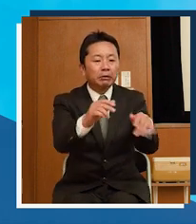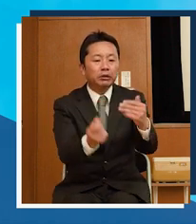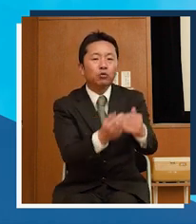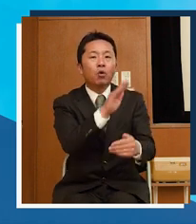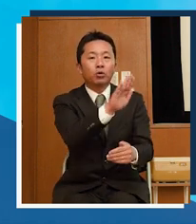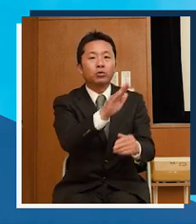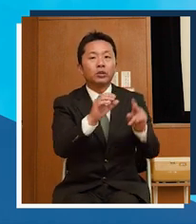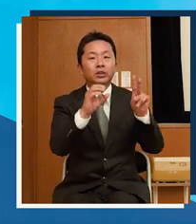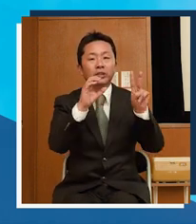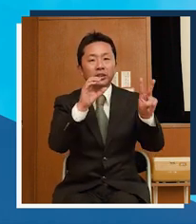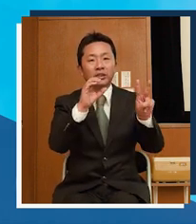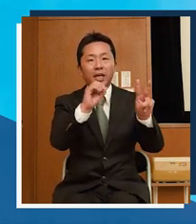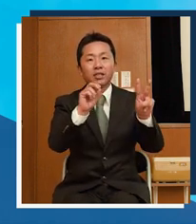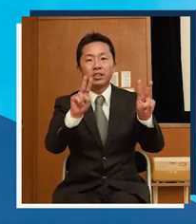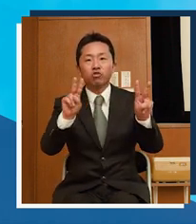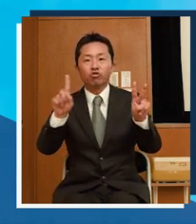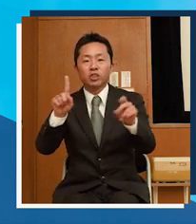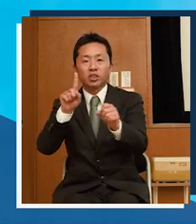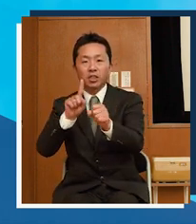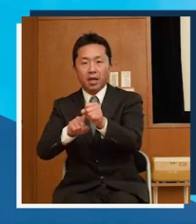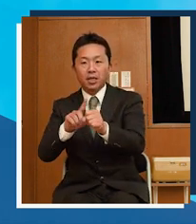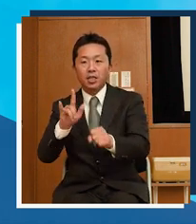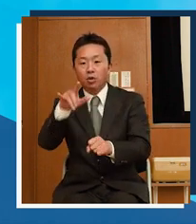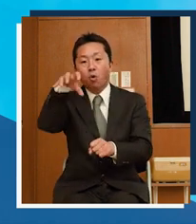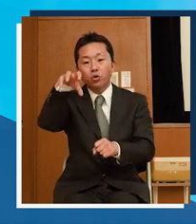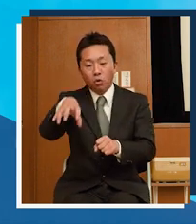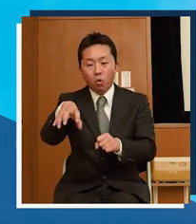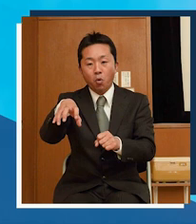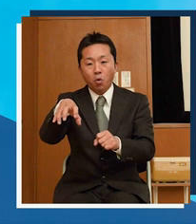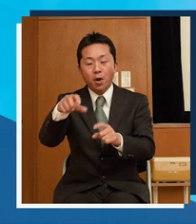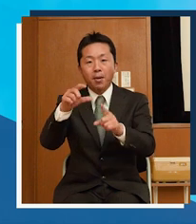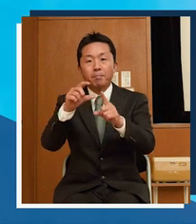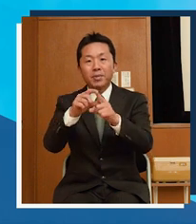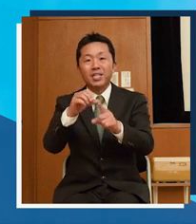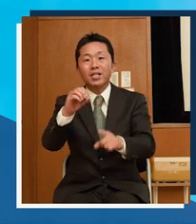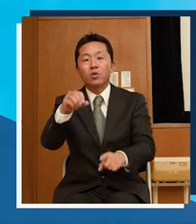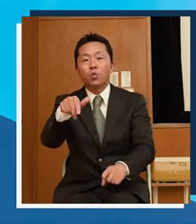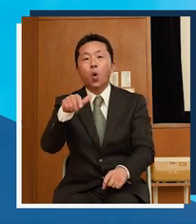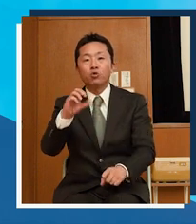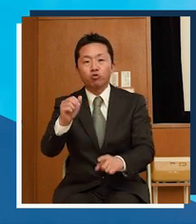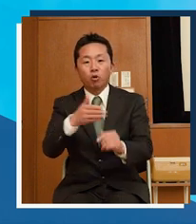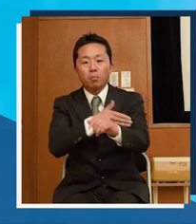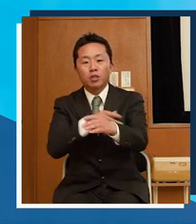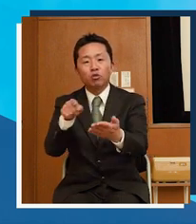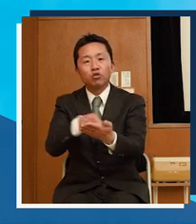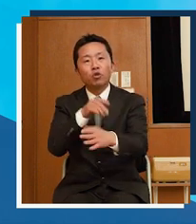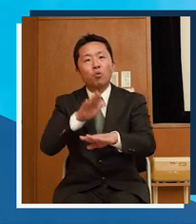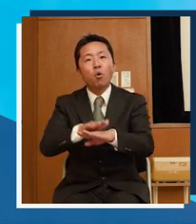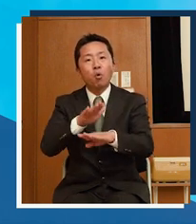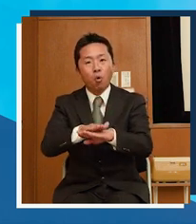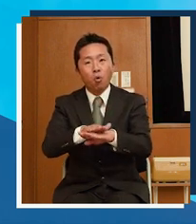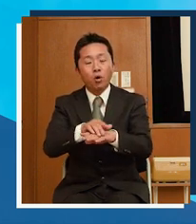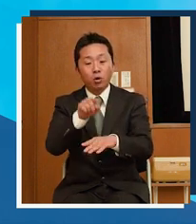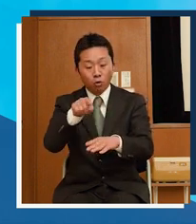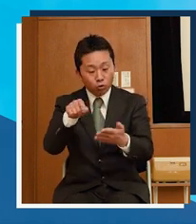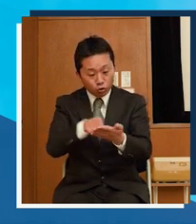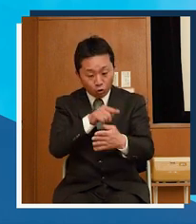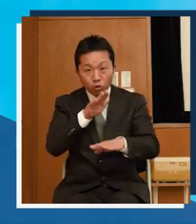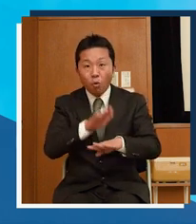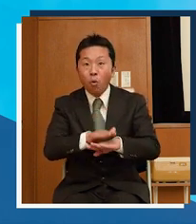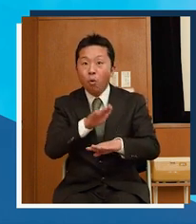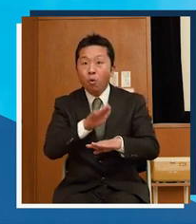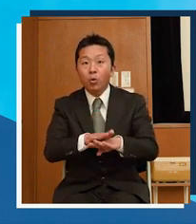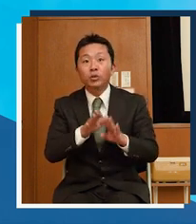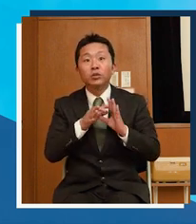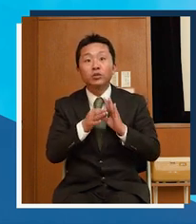2021年不満飛行場内に残っていたpfosを含む水の処理方法についてではこの水をどうやって処理しようかと